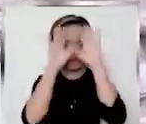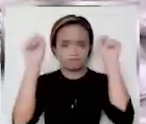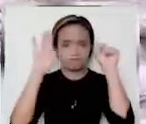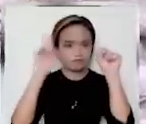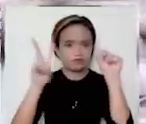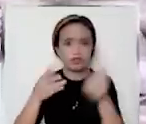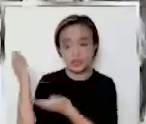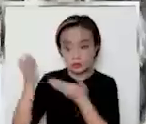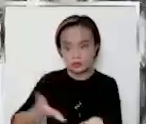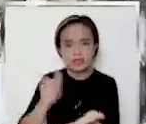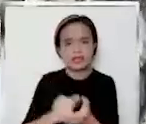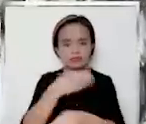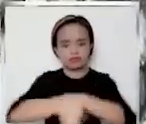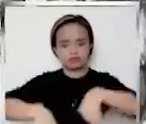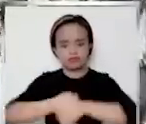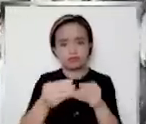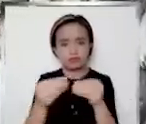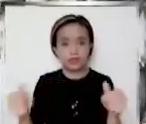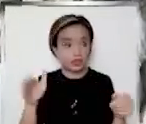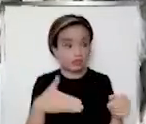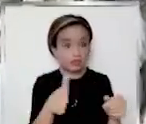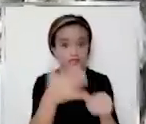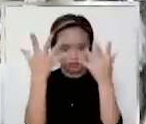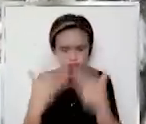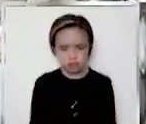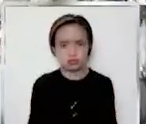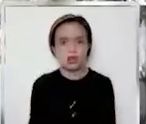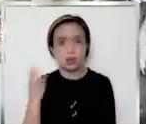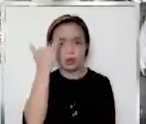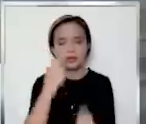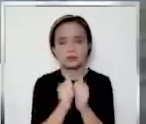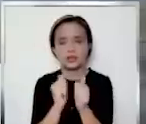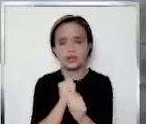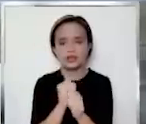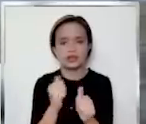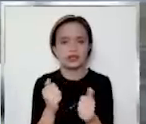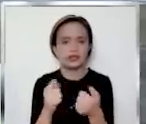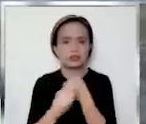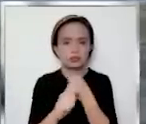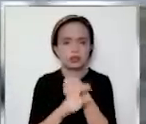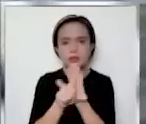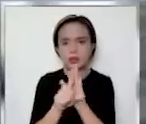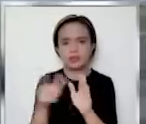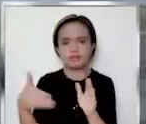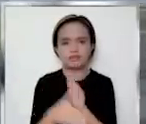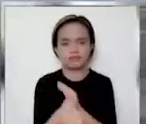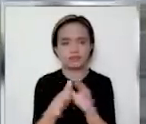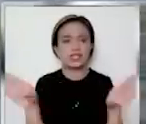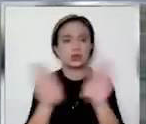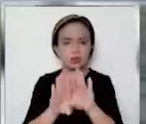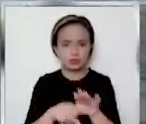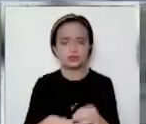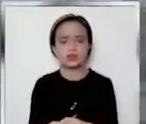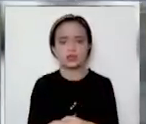supply ng isda na mawawala dahil sa closed fishing season o yung pansamantalang pagbabawal ng mga isda Ang layunin po nito ay bigyan ng pagkakataon